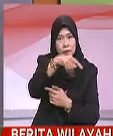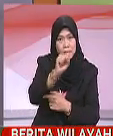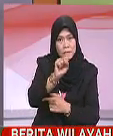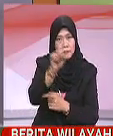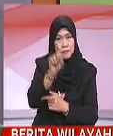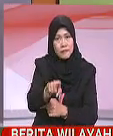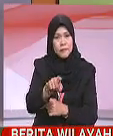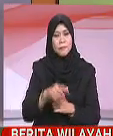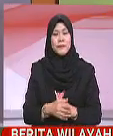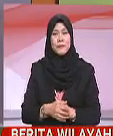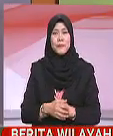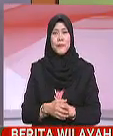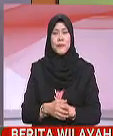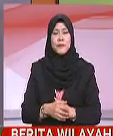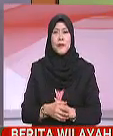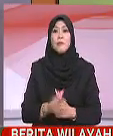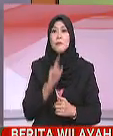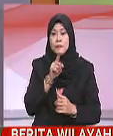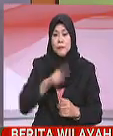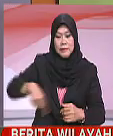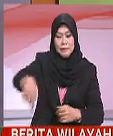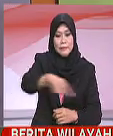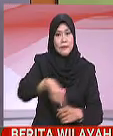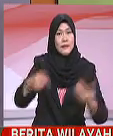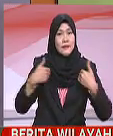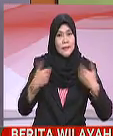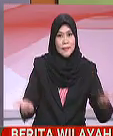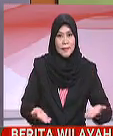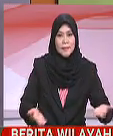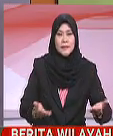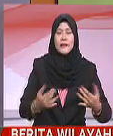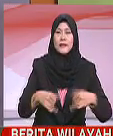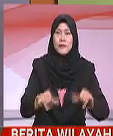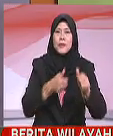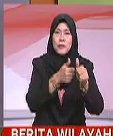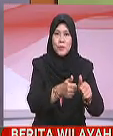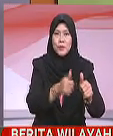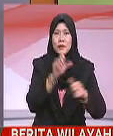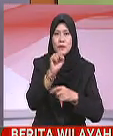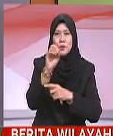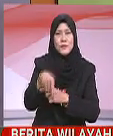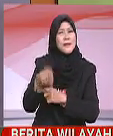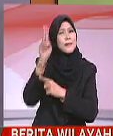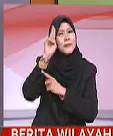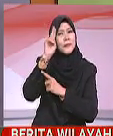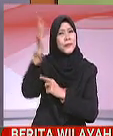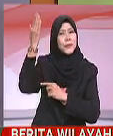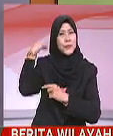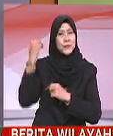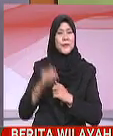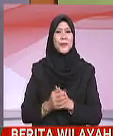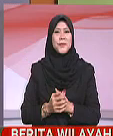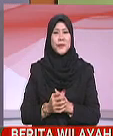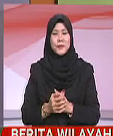Okey, sepanjang mereka berada di sini, kita masih mengamalkan prosedur-prosedur seperti dahulu, di mana